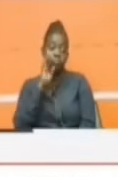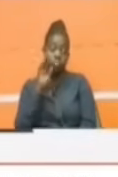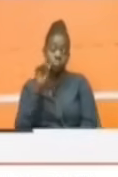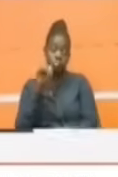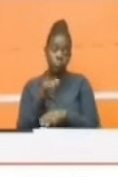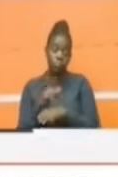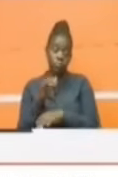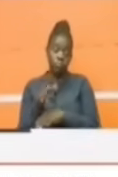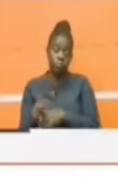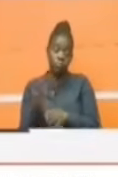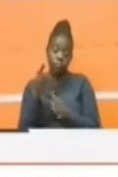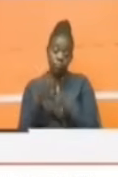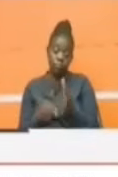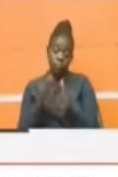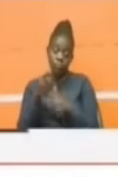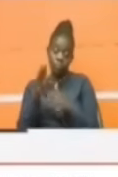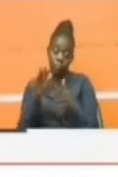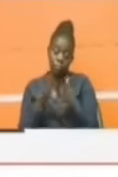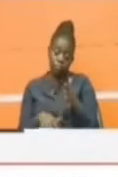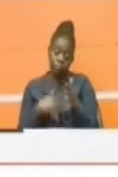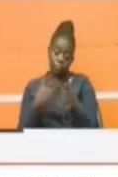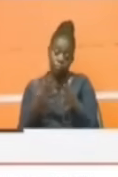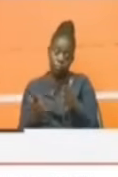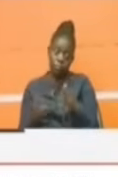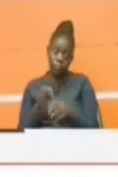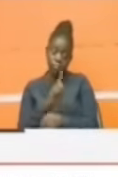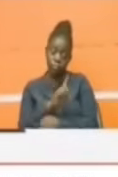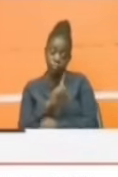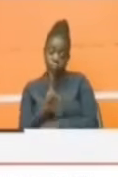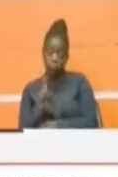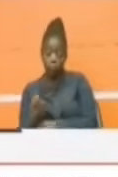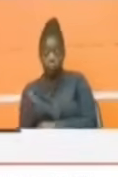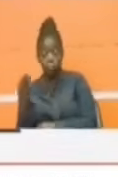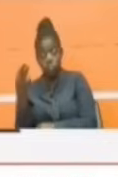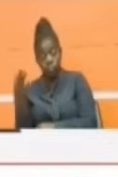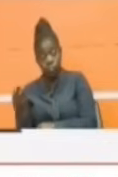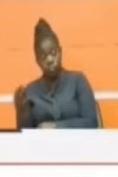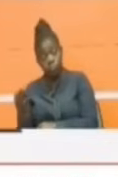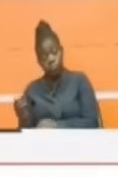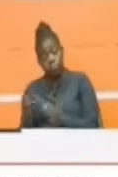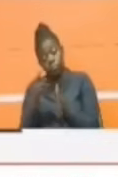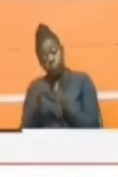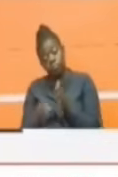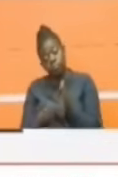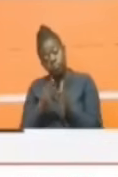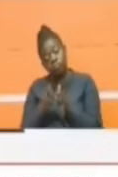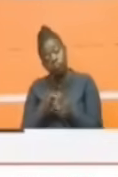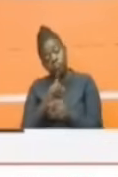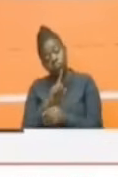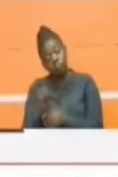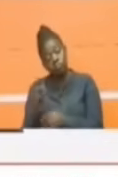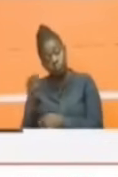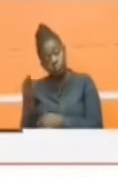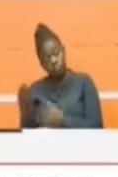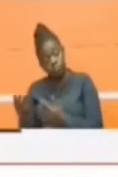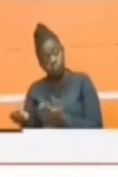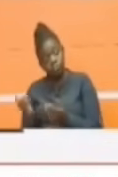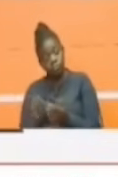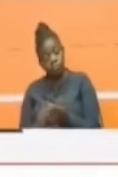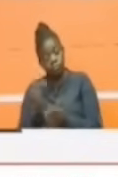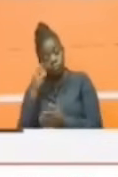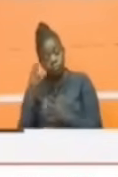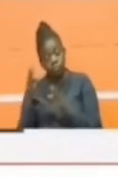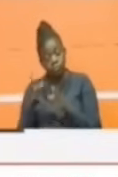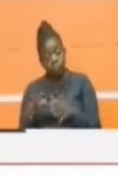osindika vidiyo yo eya kwaya ya dakiika 3. Vidiyo ya dakiika 3 gitusindikire tujifuna wano ku Vision